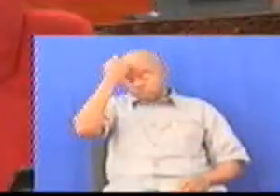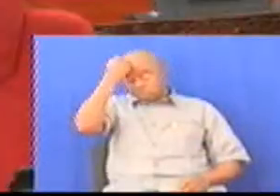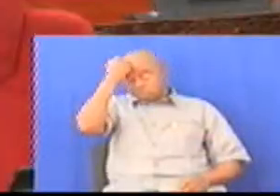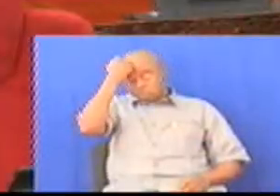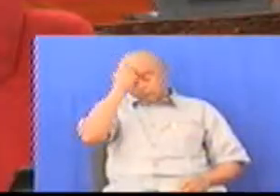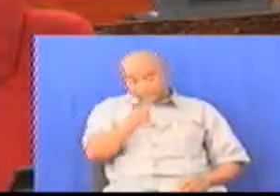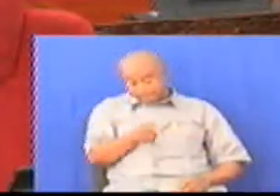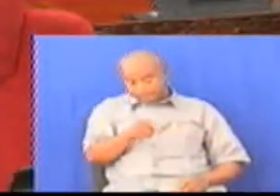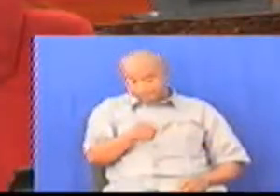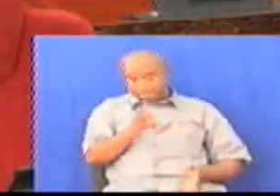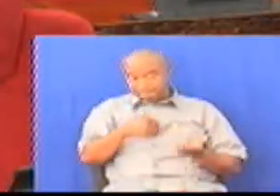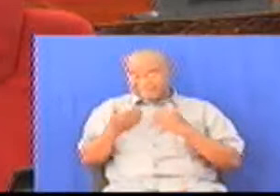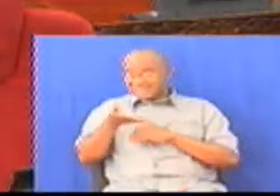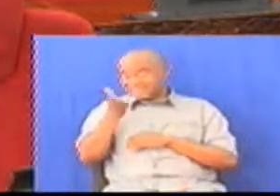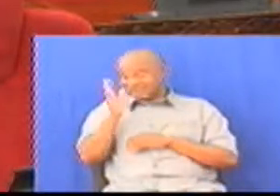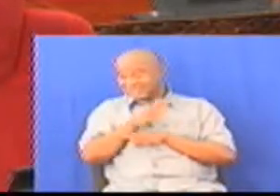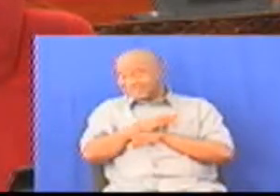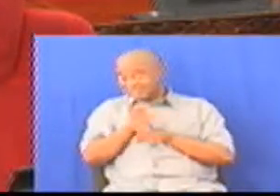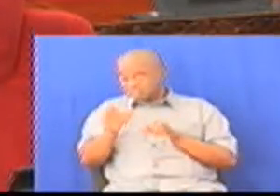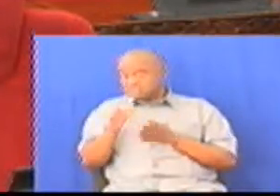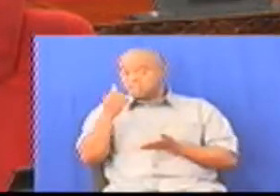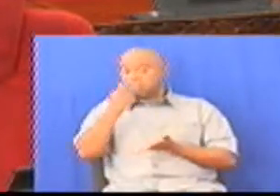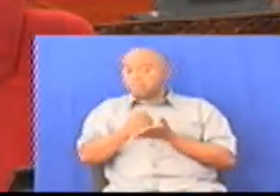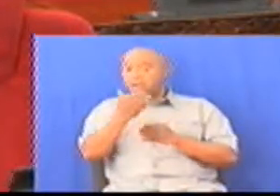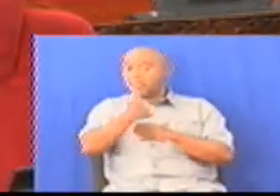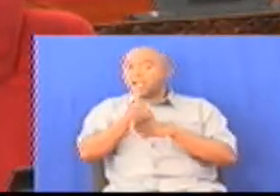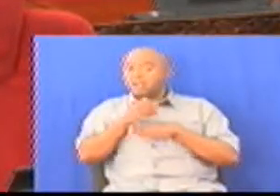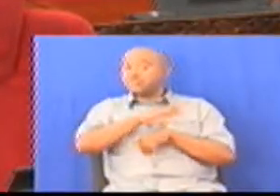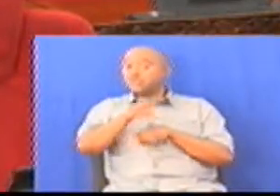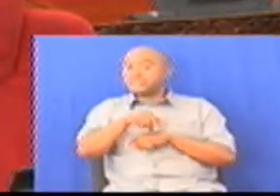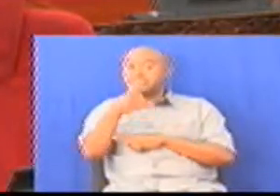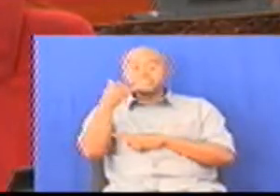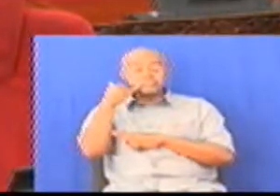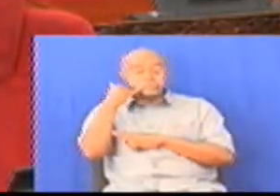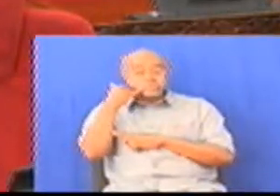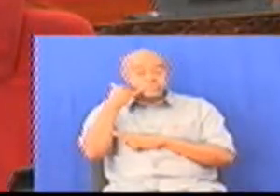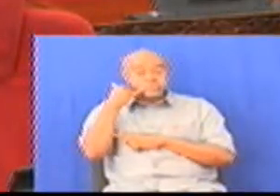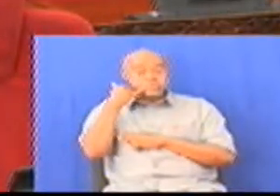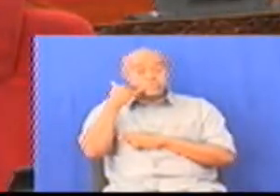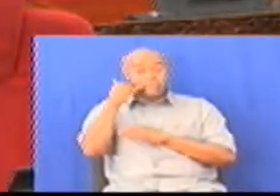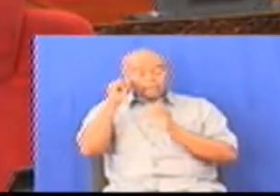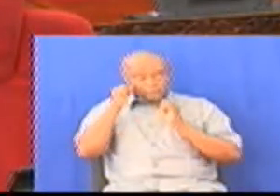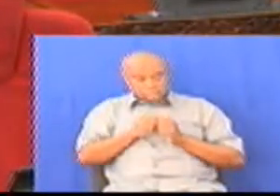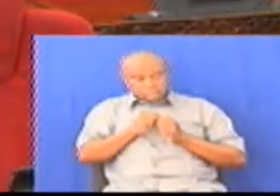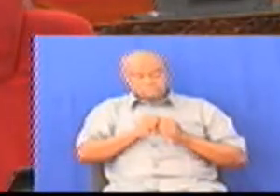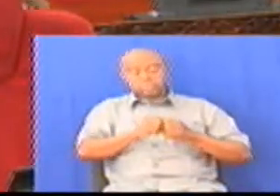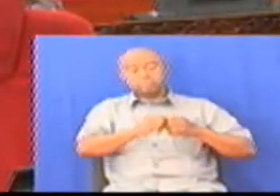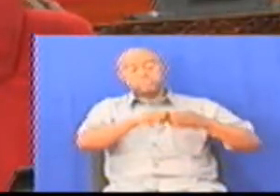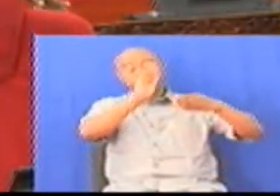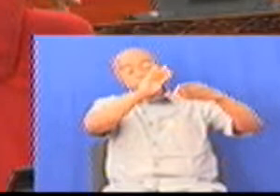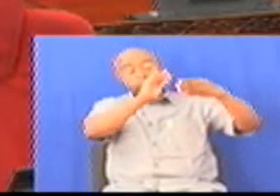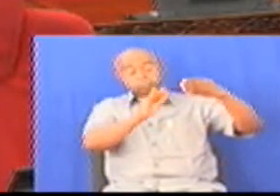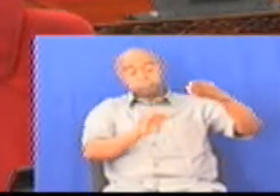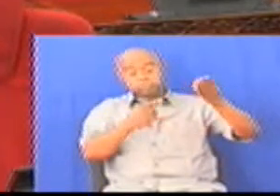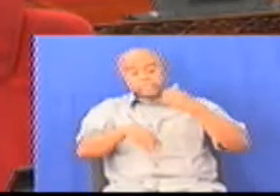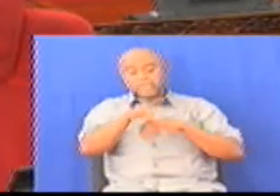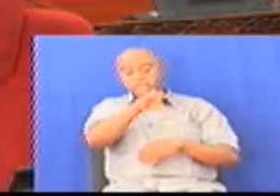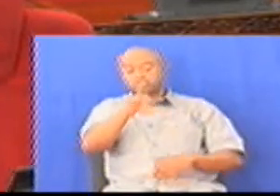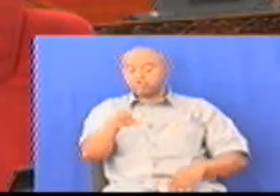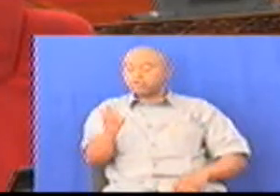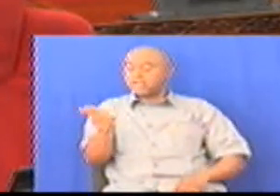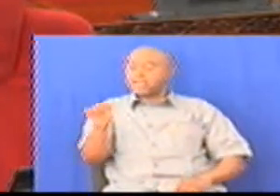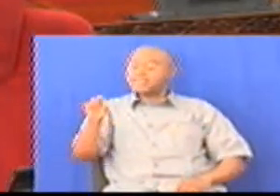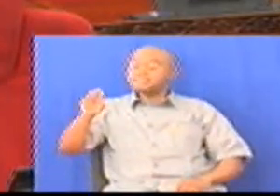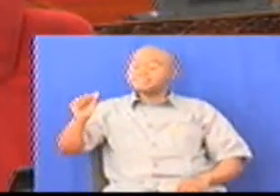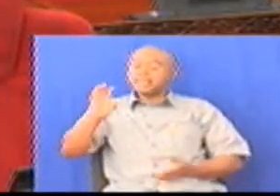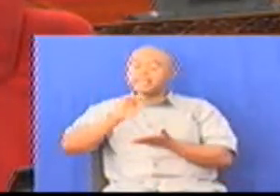kwamba serikali iliamua makampuni ya simu yote yajiorodheshe kwenye soko la hisa Dar es Salaam Stock Exchange, lakini ni